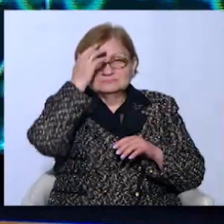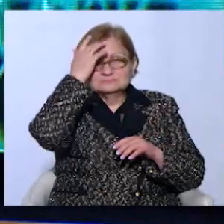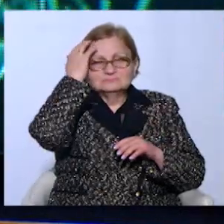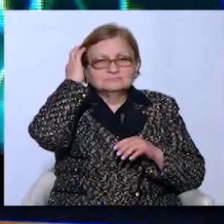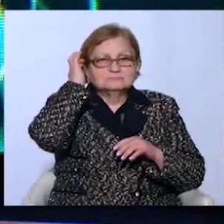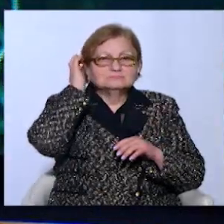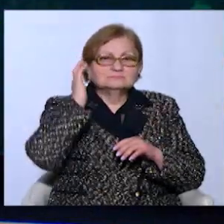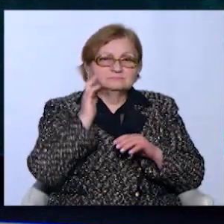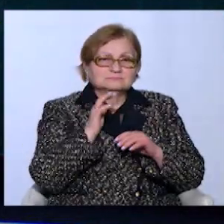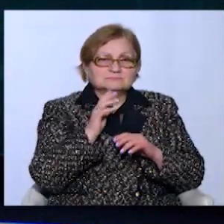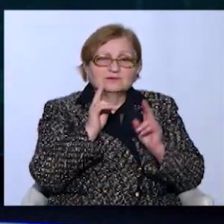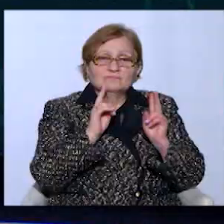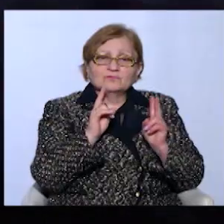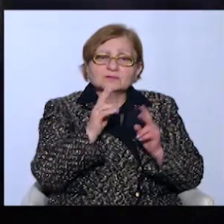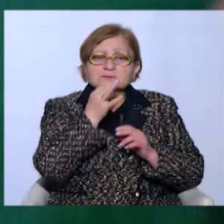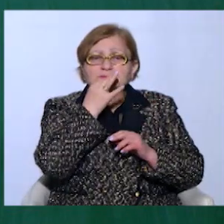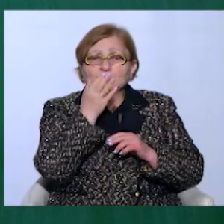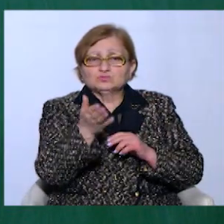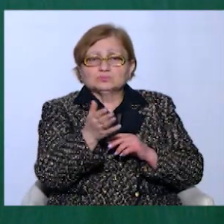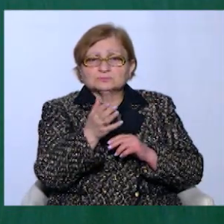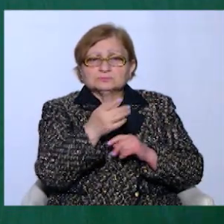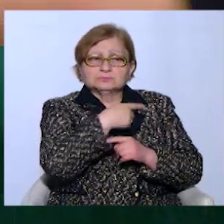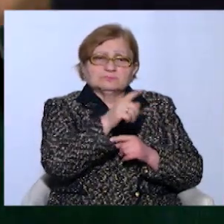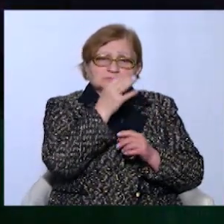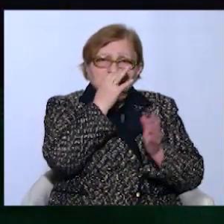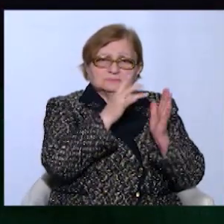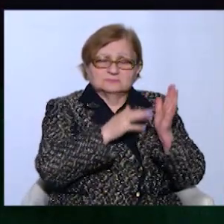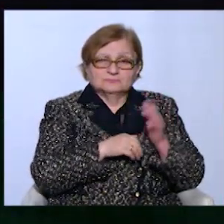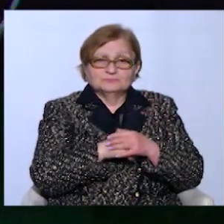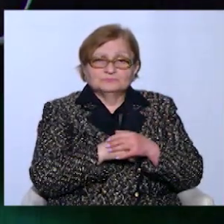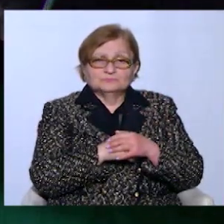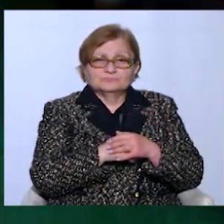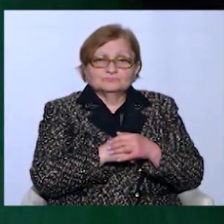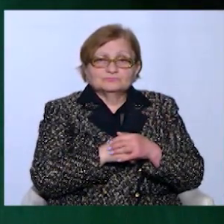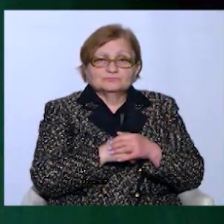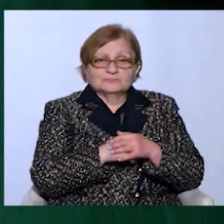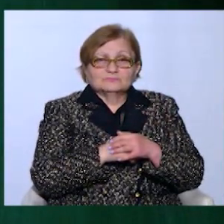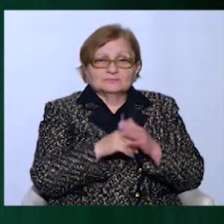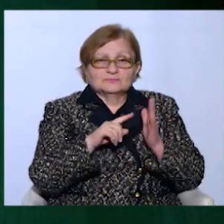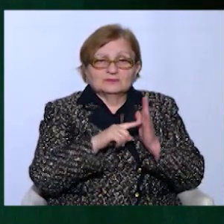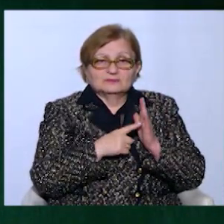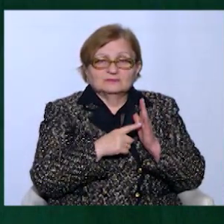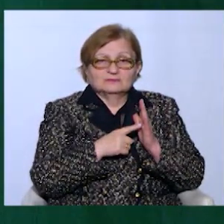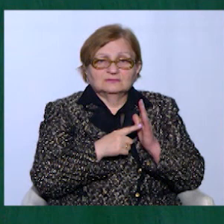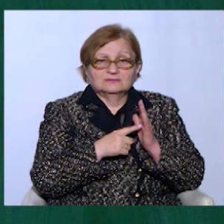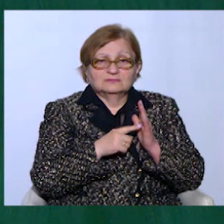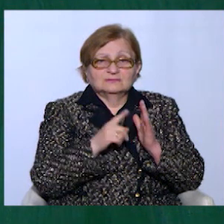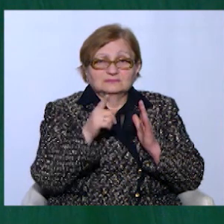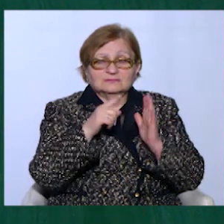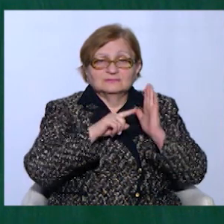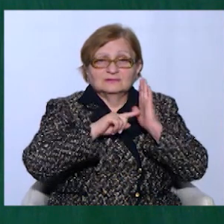გამოვიყენო. ვიღაცა ესე აკეთებს 12 არის 10 პლუს 2 7-ჯერ ეს არის გამრავლების